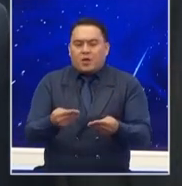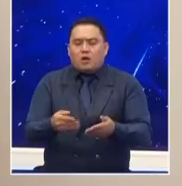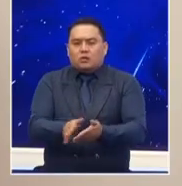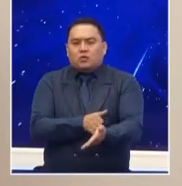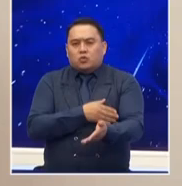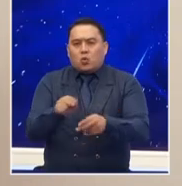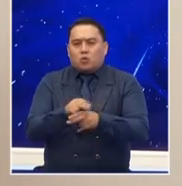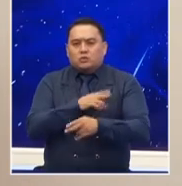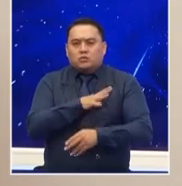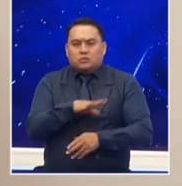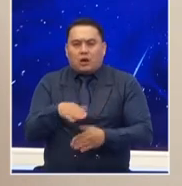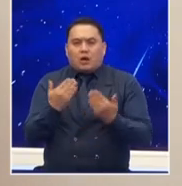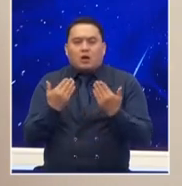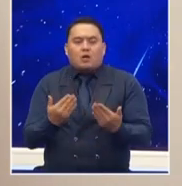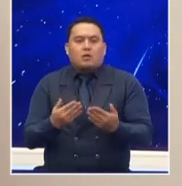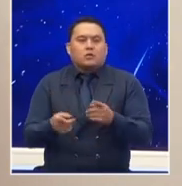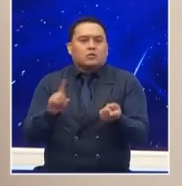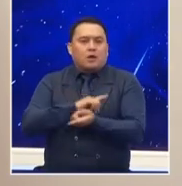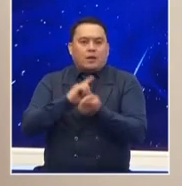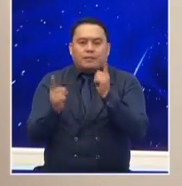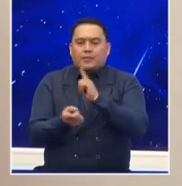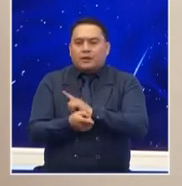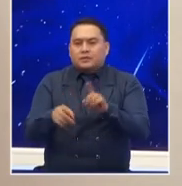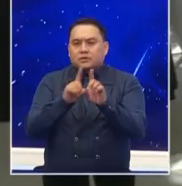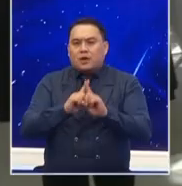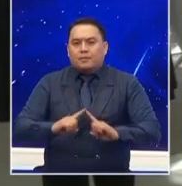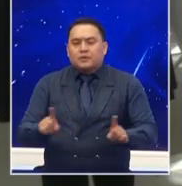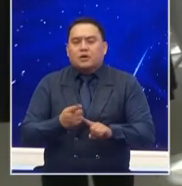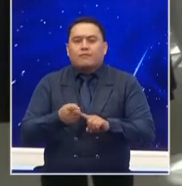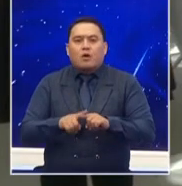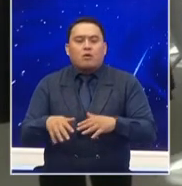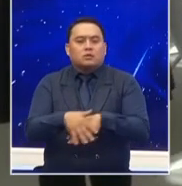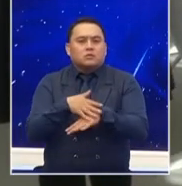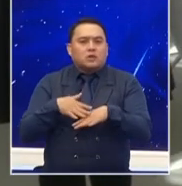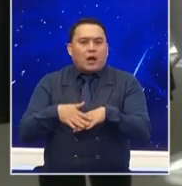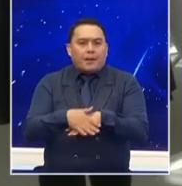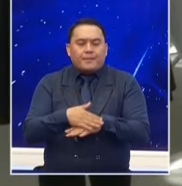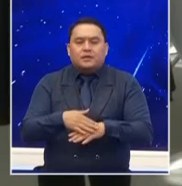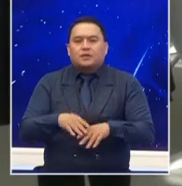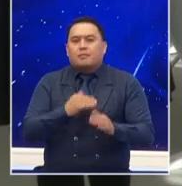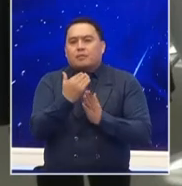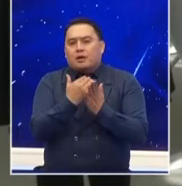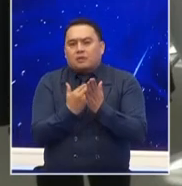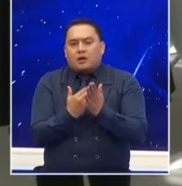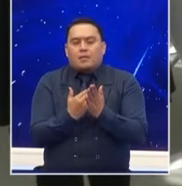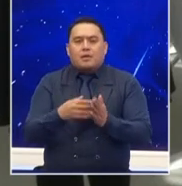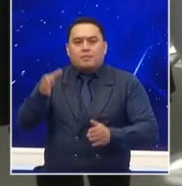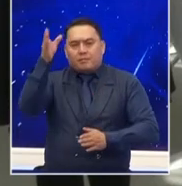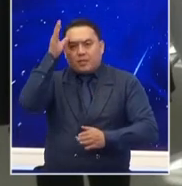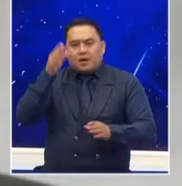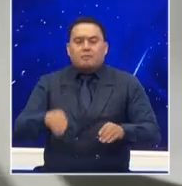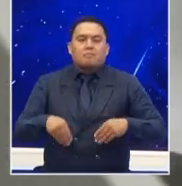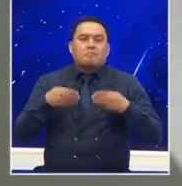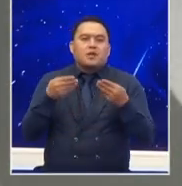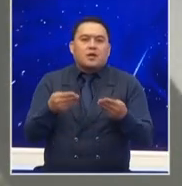уақыт жөнделмей келді. Енді міне мүлдем жаңа, кісі танықсыз. Мемлекеттік ауыл ел бесігі бағдарламасы арқасында білім беру